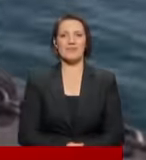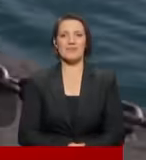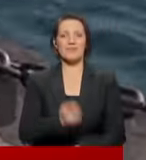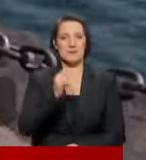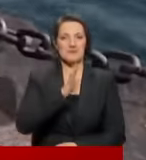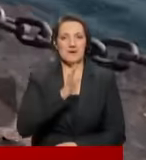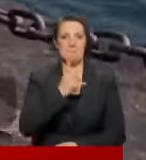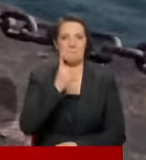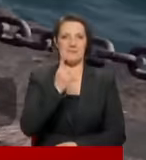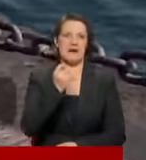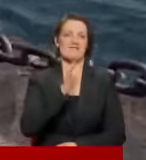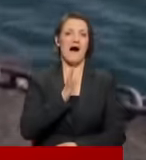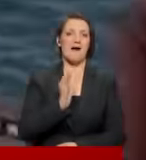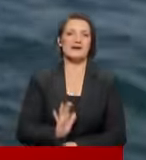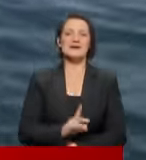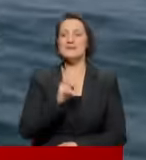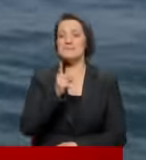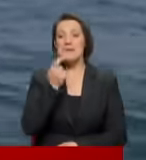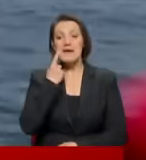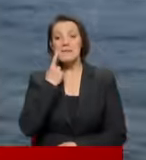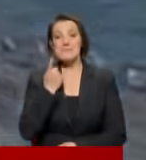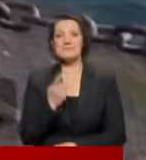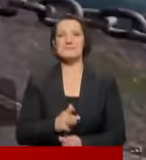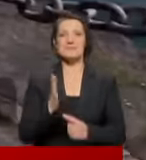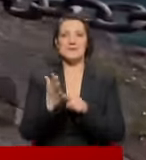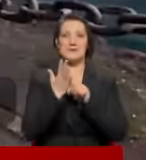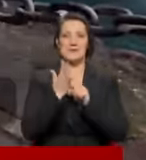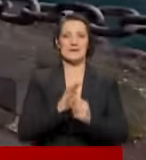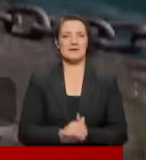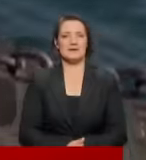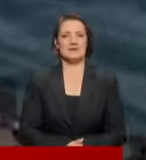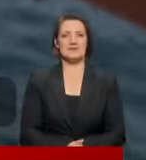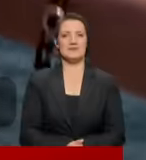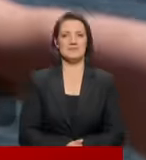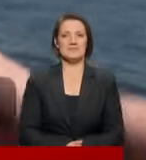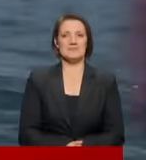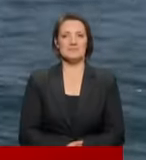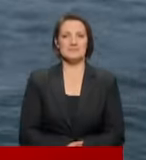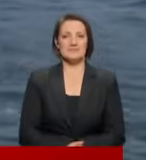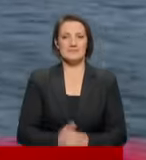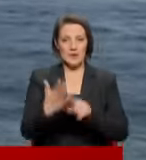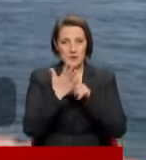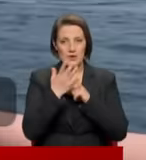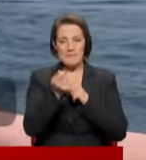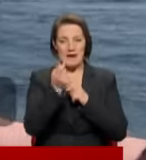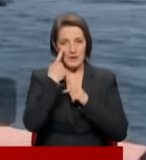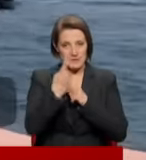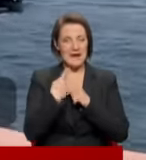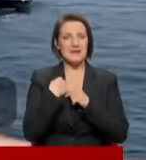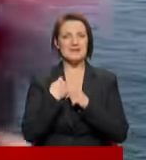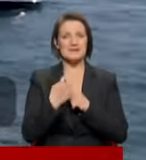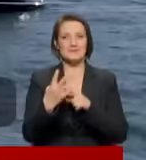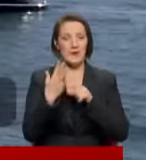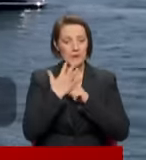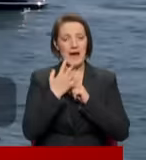cüzdanda? Bir papa var. Ne var? Göster bakalım. Amzade bir tane paya var. Göster paranı. Bir paya. Bir